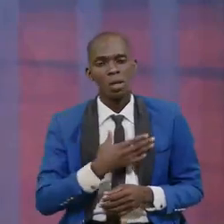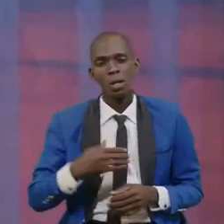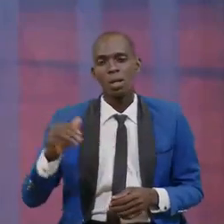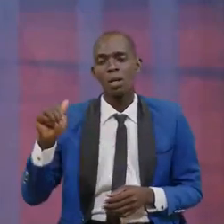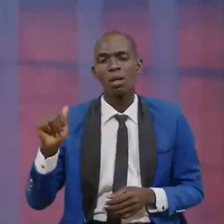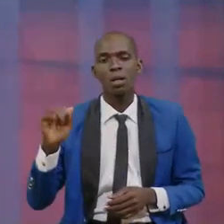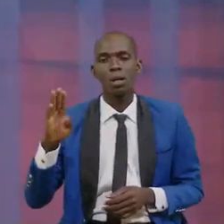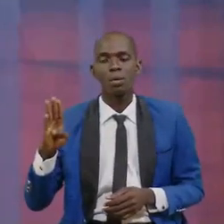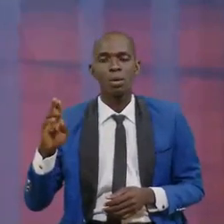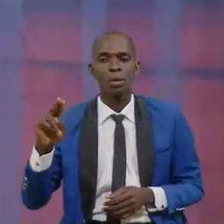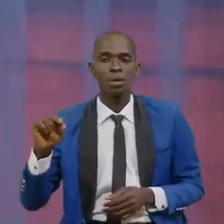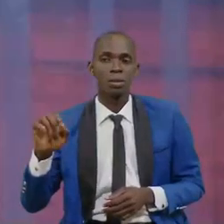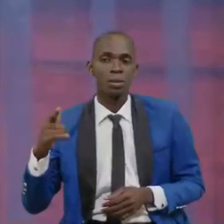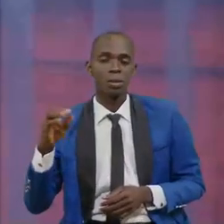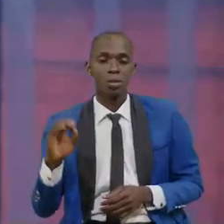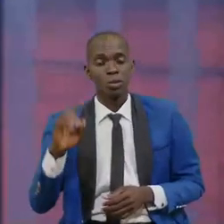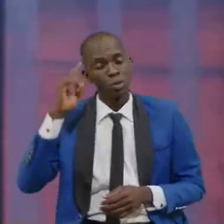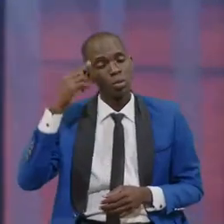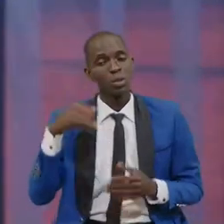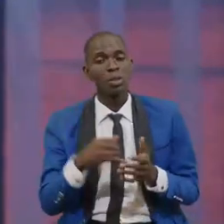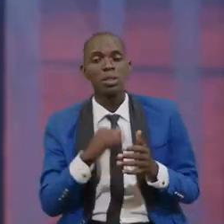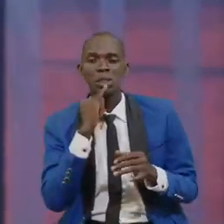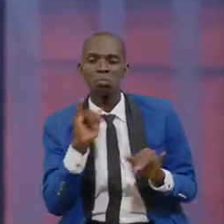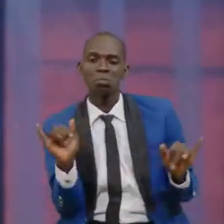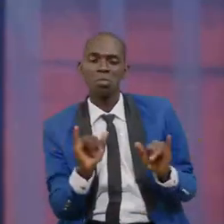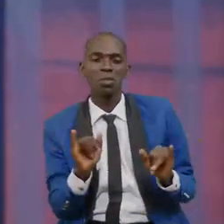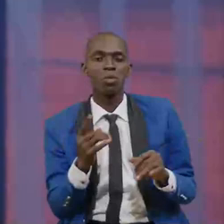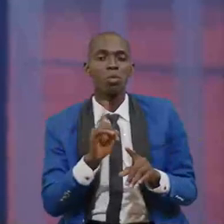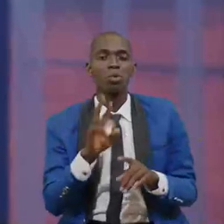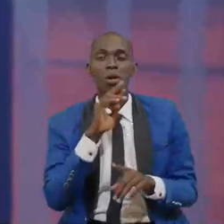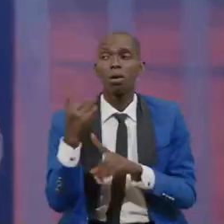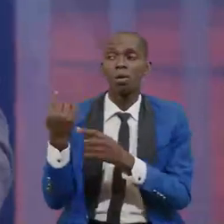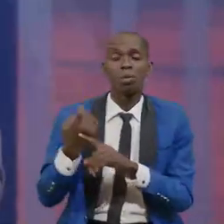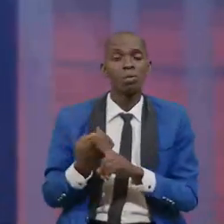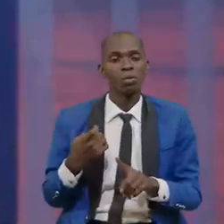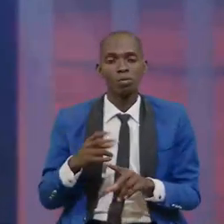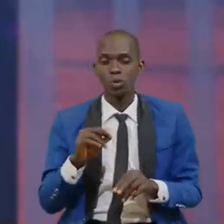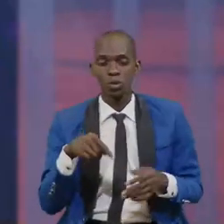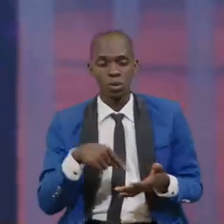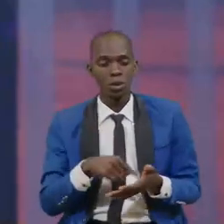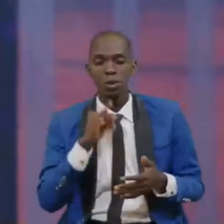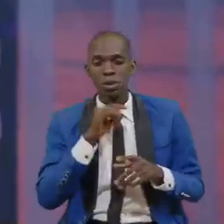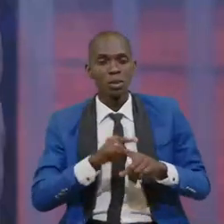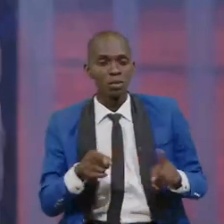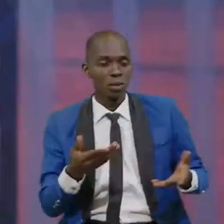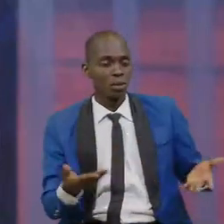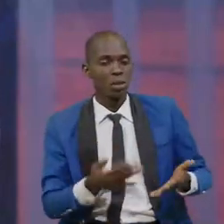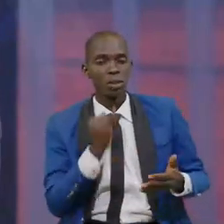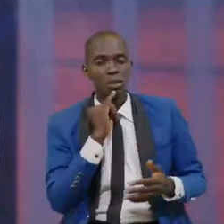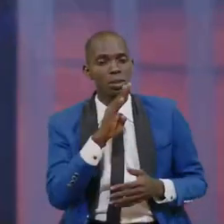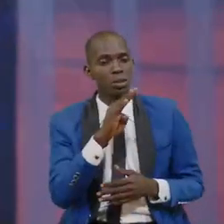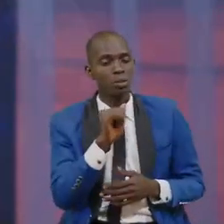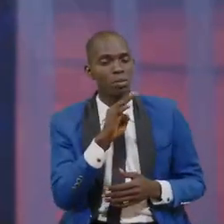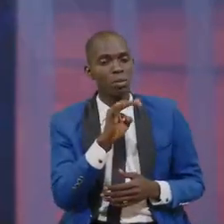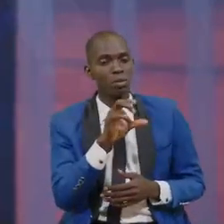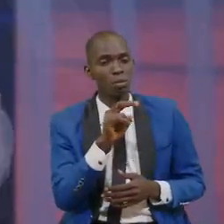pensez que c'est comme votre pays là. Ici c'est Babylone. Hein? Ça c'est une idole. Et c'est ce